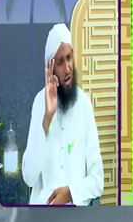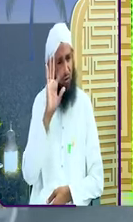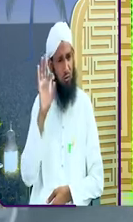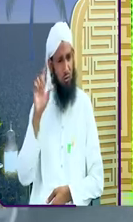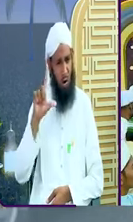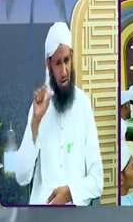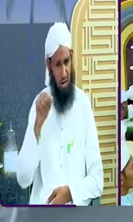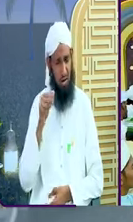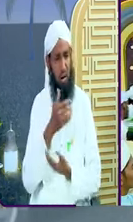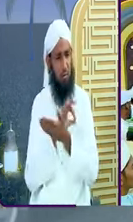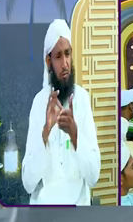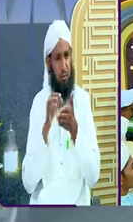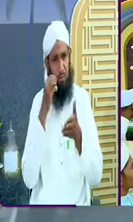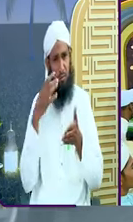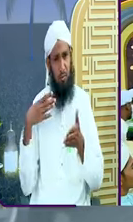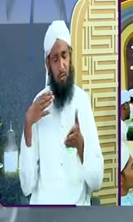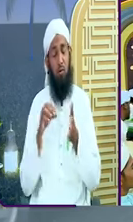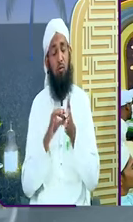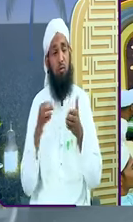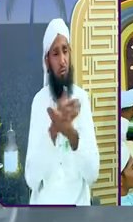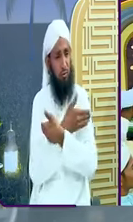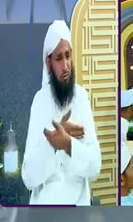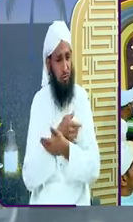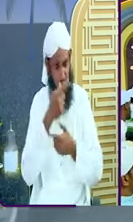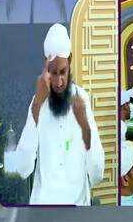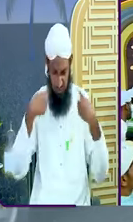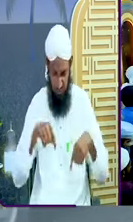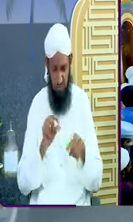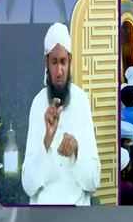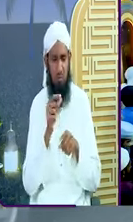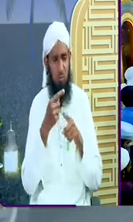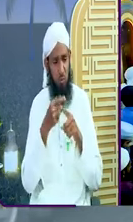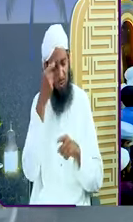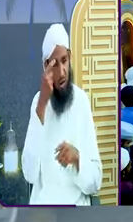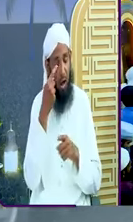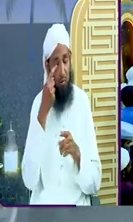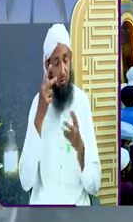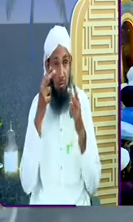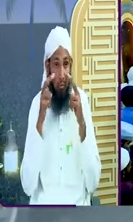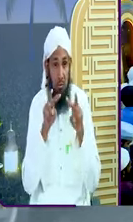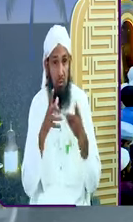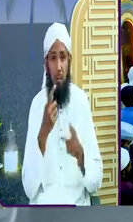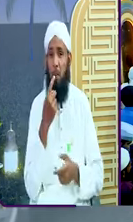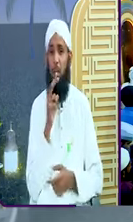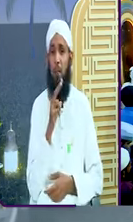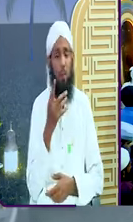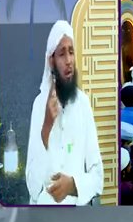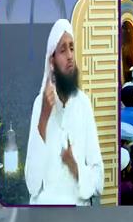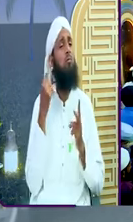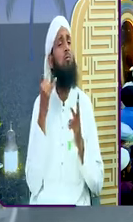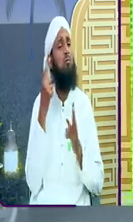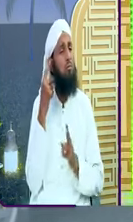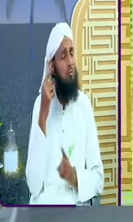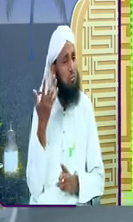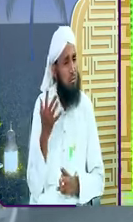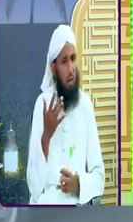میں اور خرابی خامی ہے کوئی اس کے بدن میں آنکھیں نہیں ہیں زبان نہیں ہے سنتا نہیں ہے